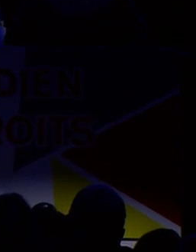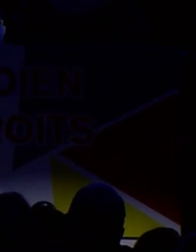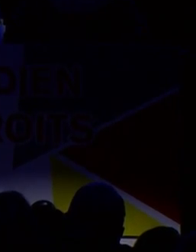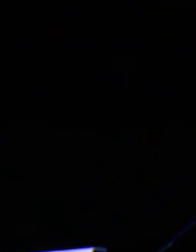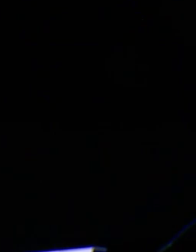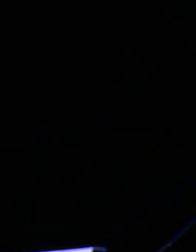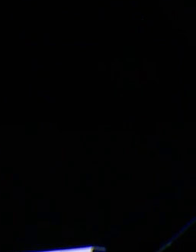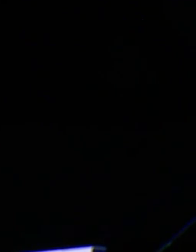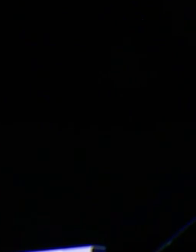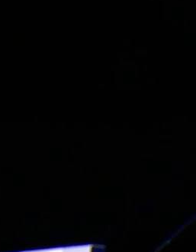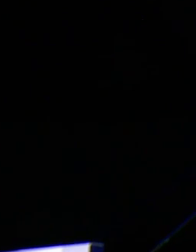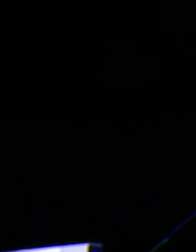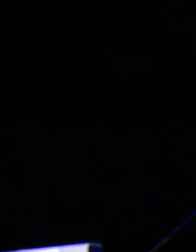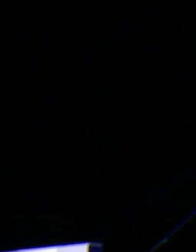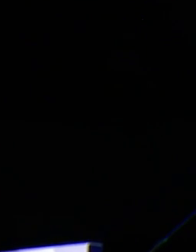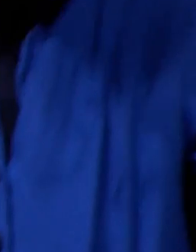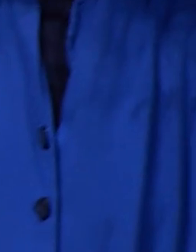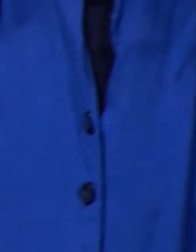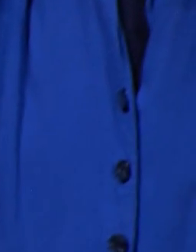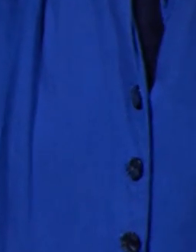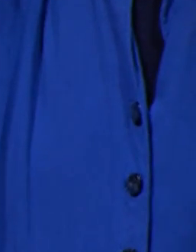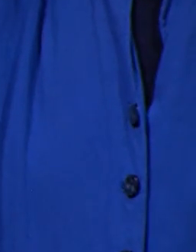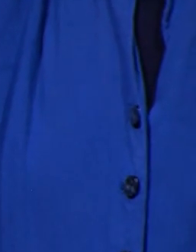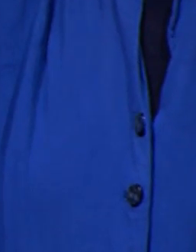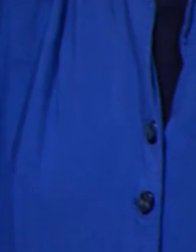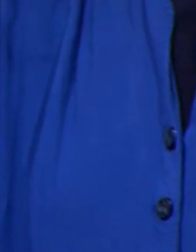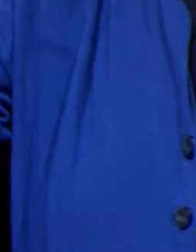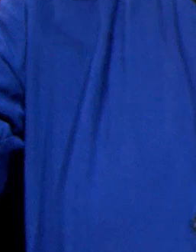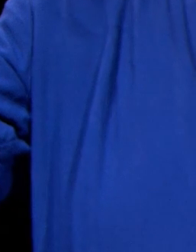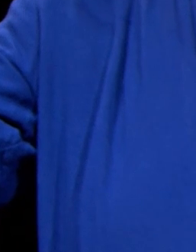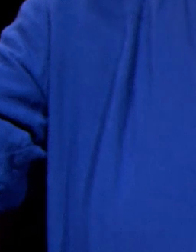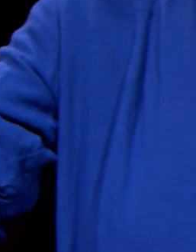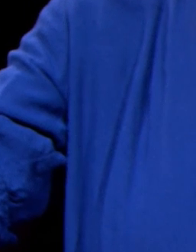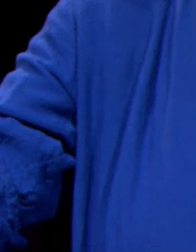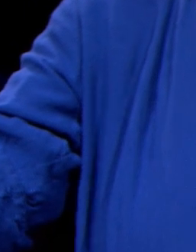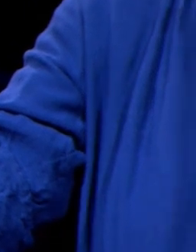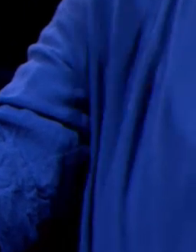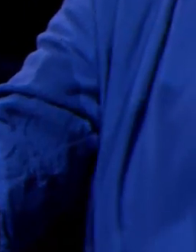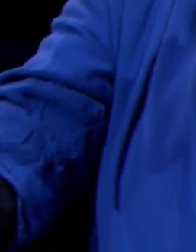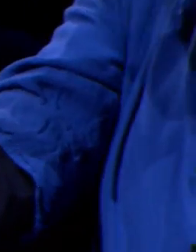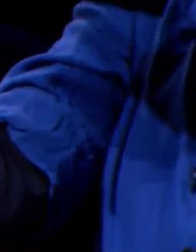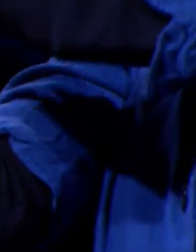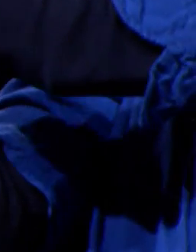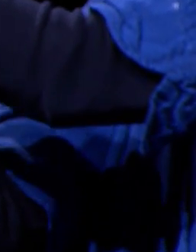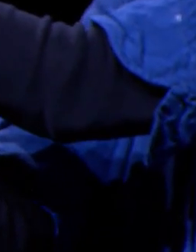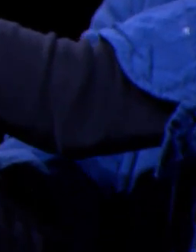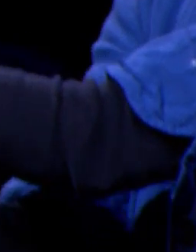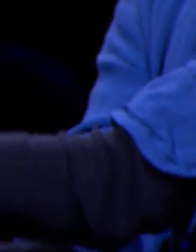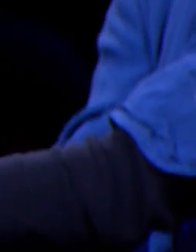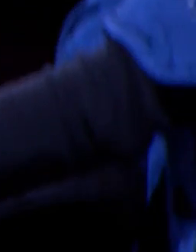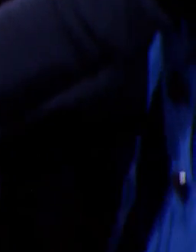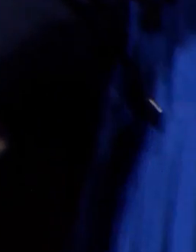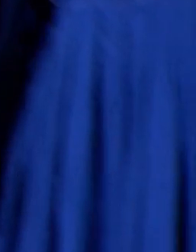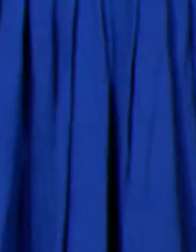cas où je ne voulais pas me retirer, d'user de son pouvoir marital. Lui, qui parlait de moralité dans